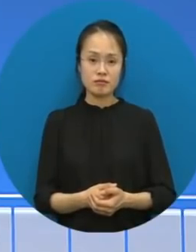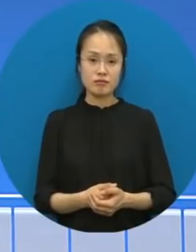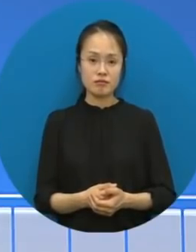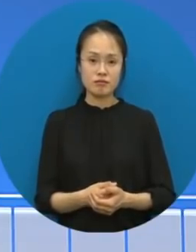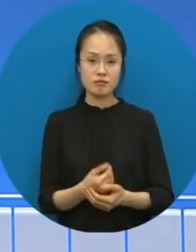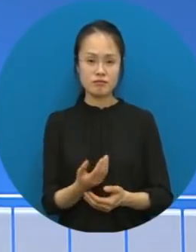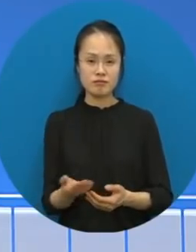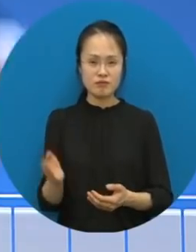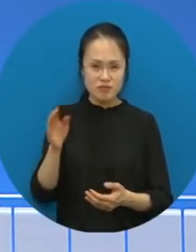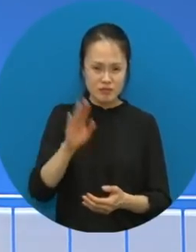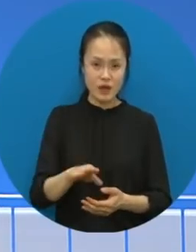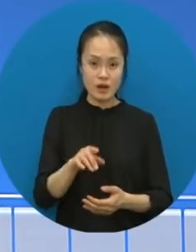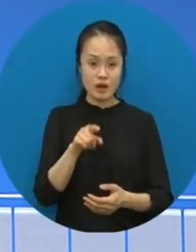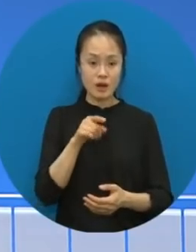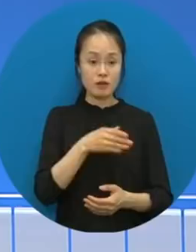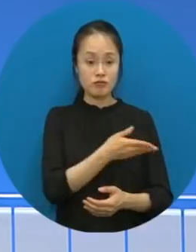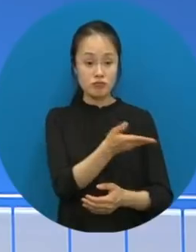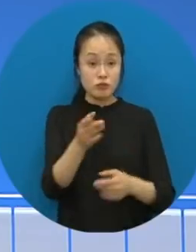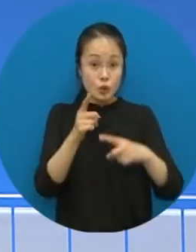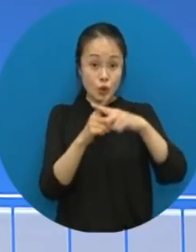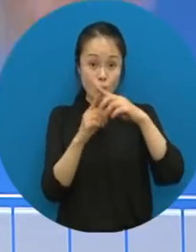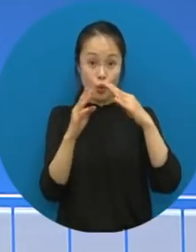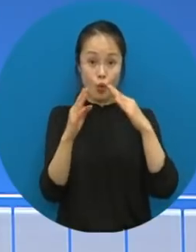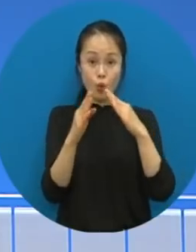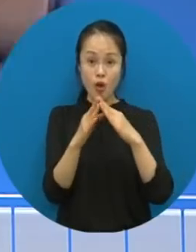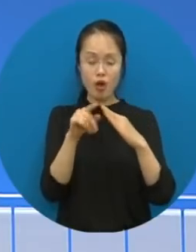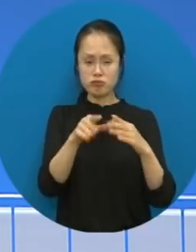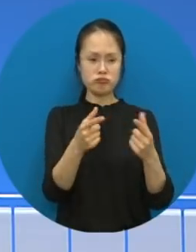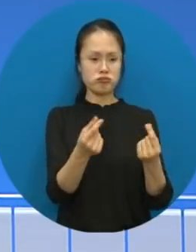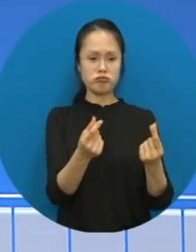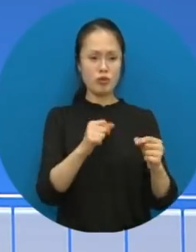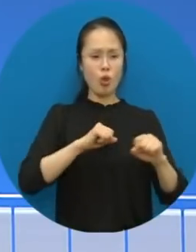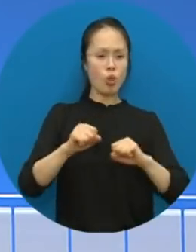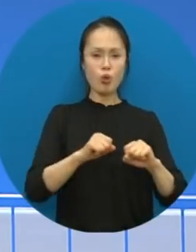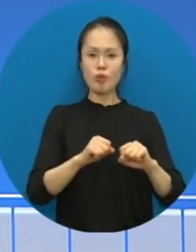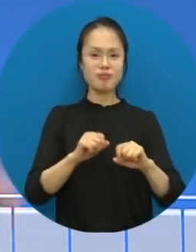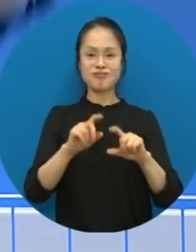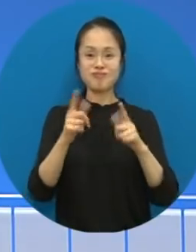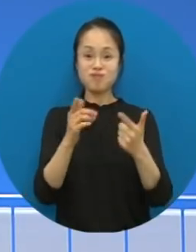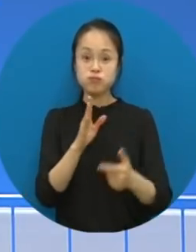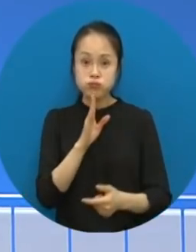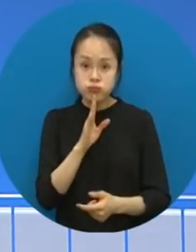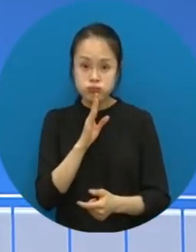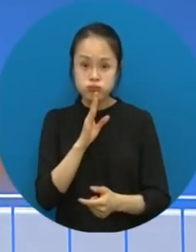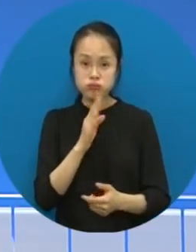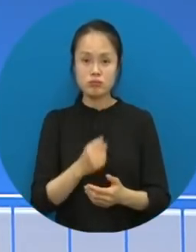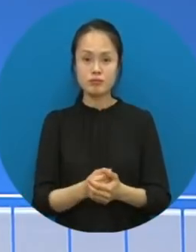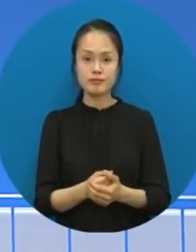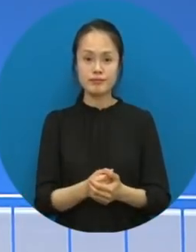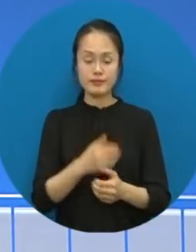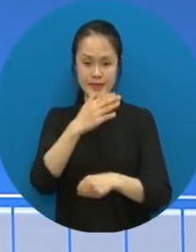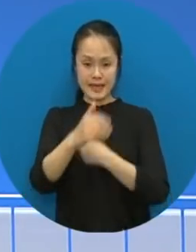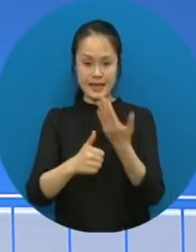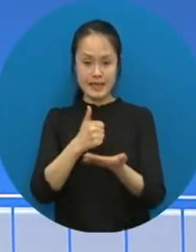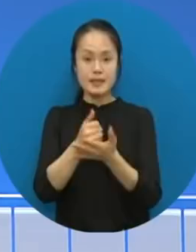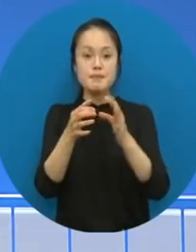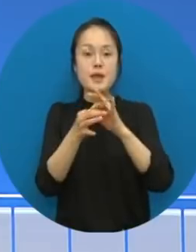그러나 이 교회들은 그러지 않는다고 선포합니다. 그러나 이 하나님의